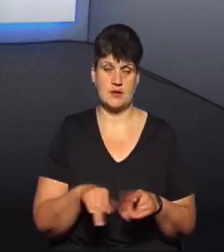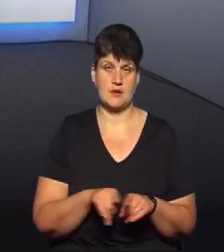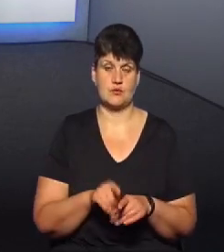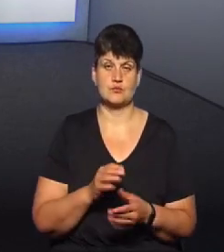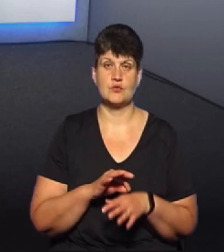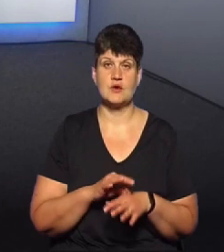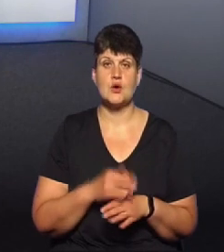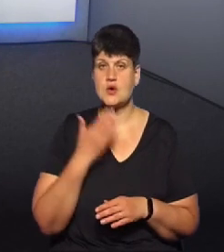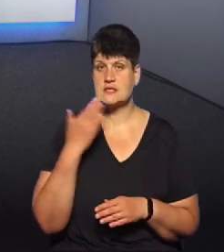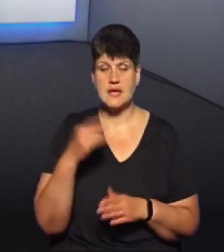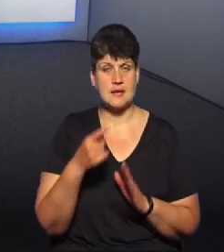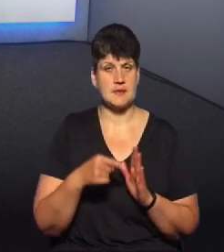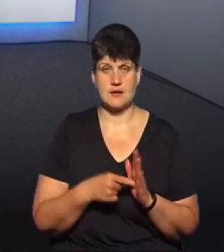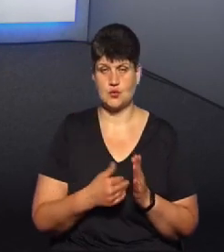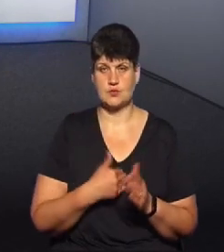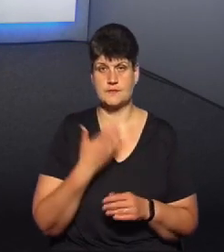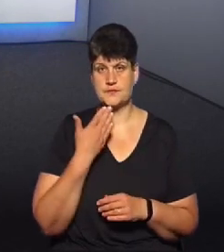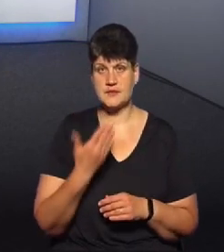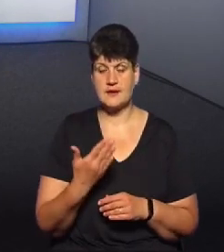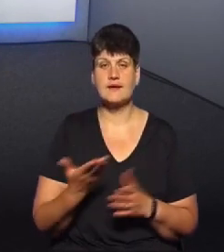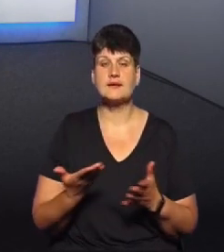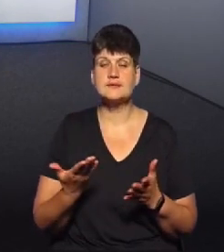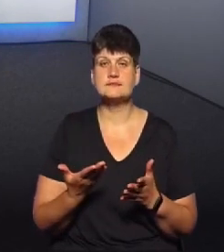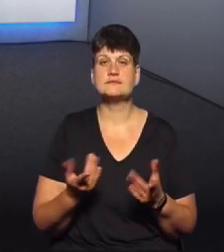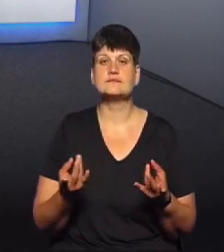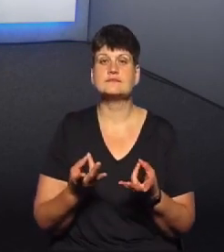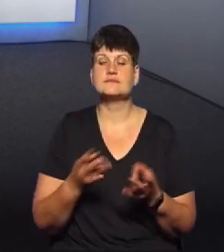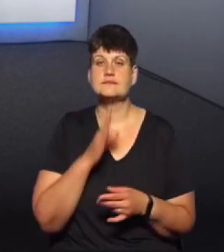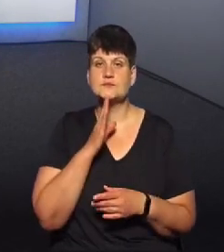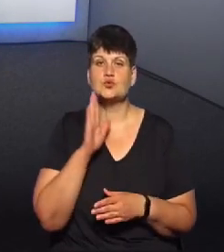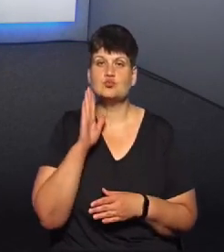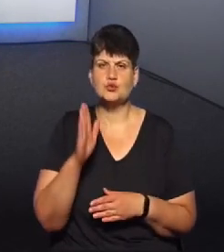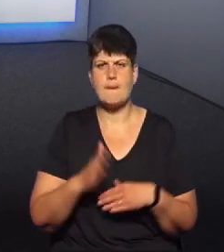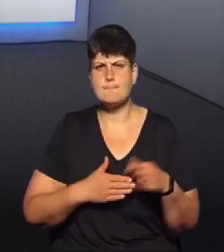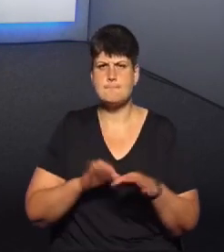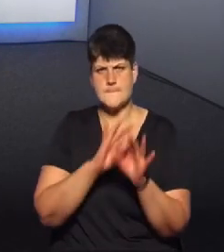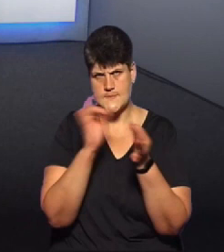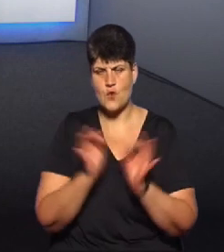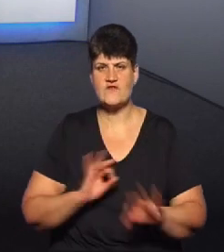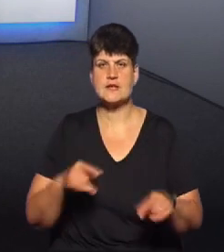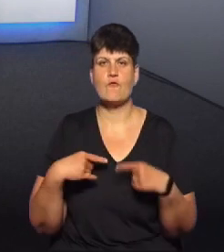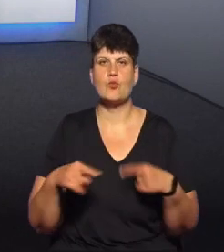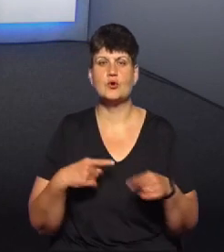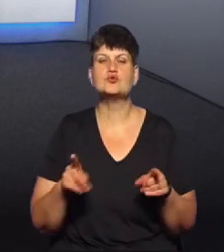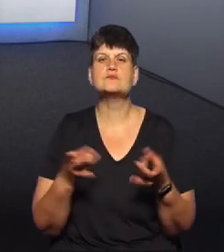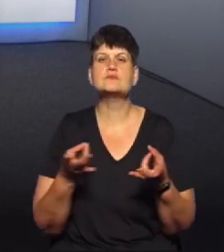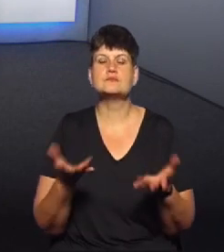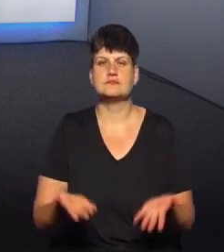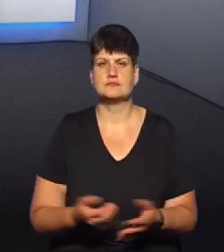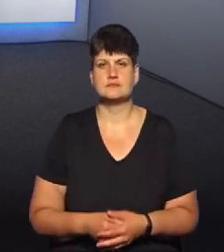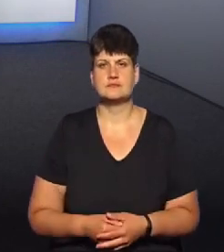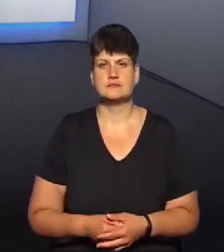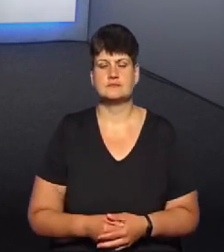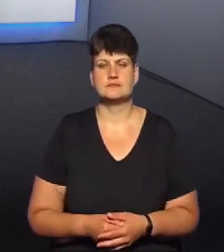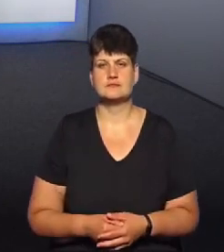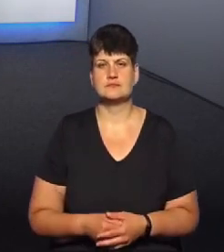яке хочу поставити, які задатки необхідні дівчатам для того, щоб стати професійними футболістками? І що потрібно від них насамперед? Ну, в